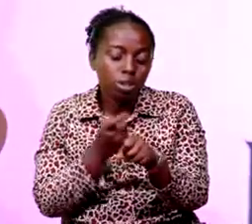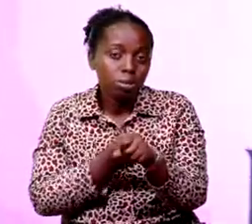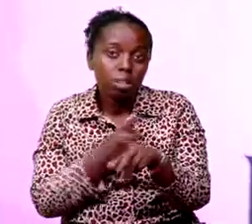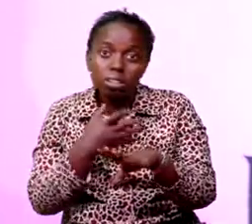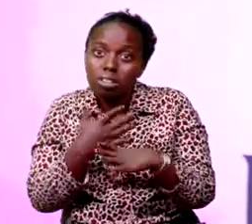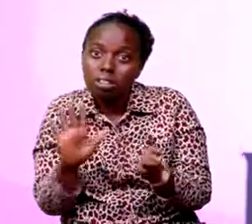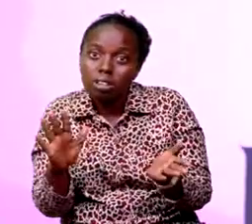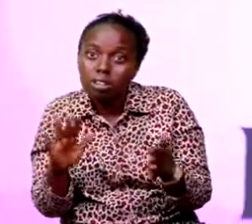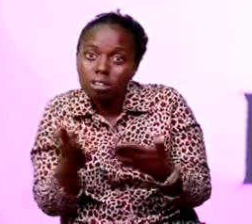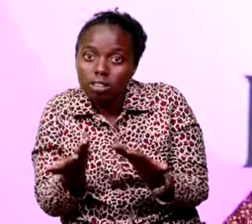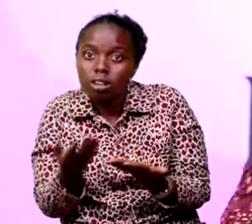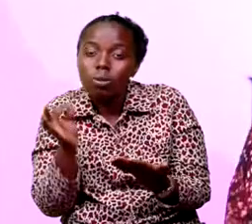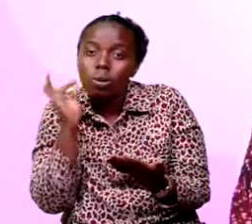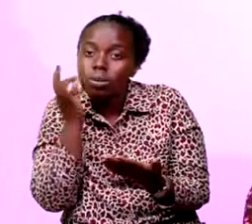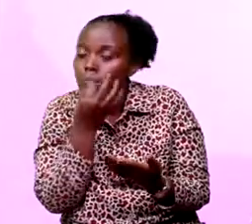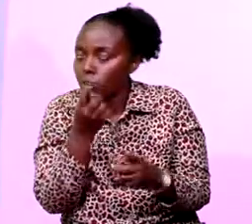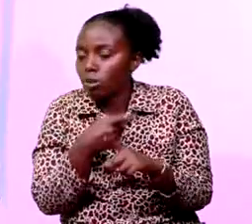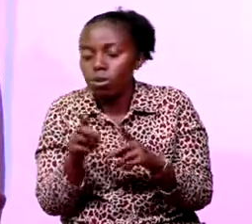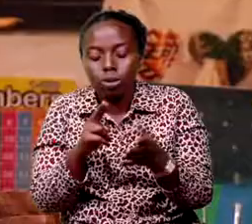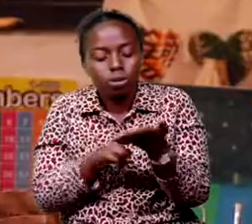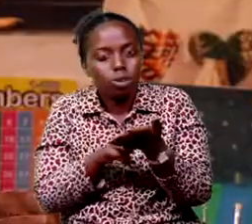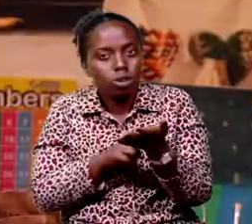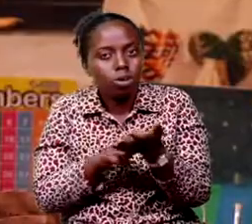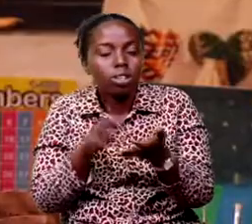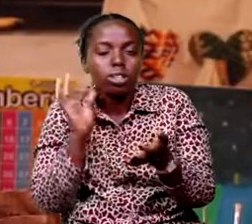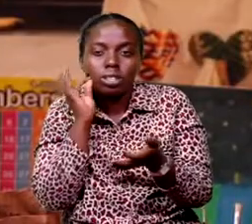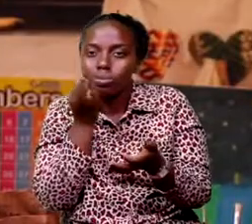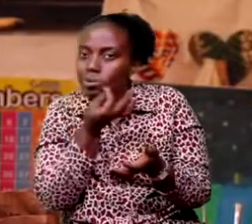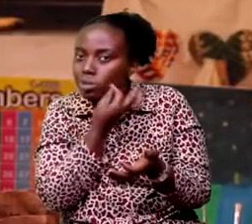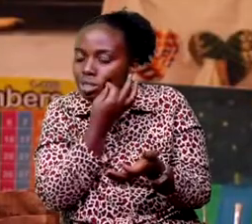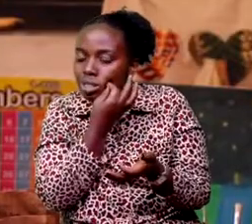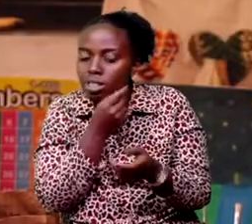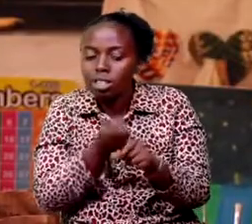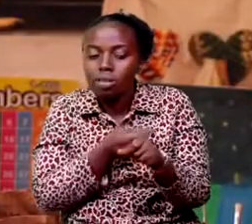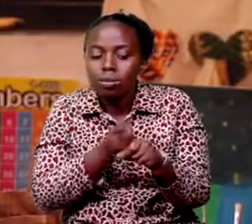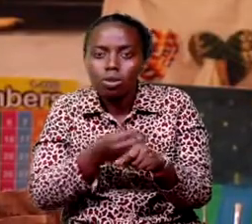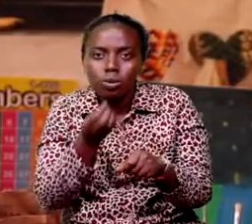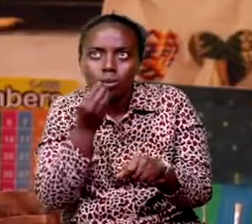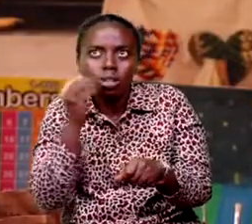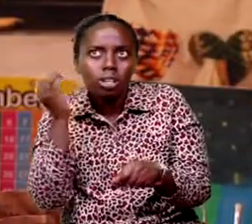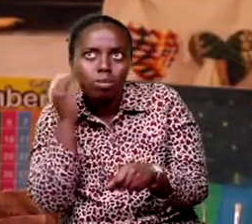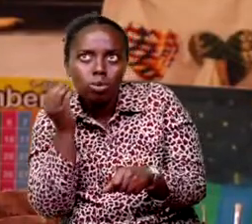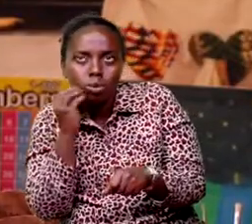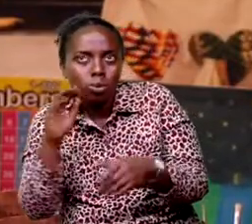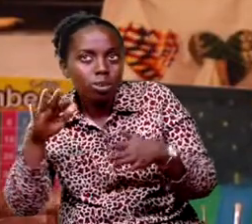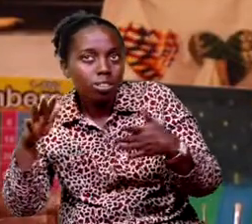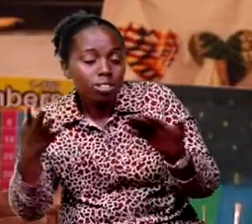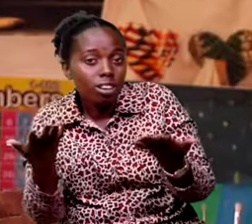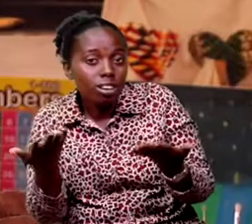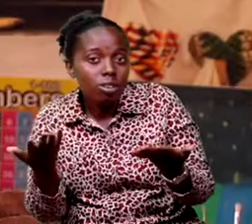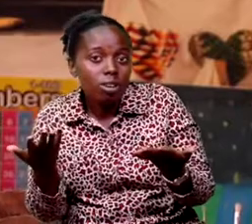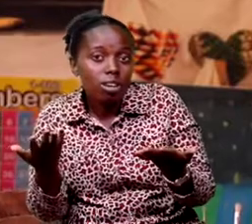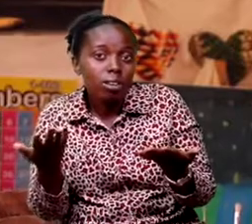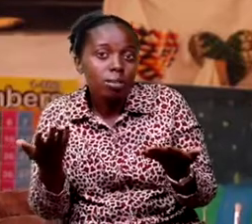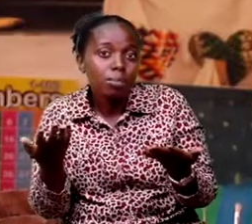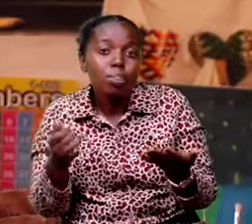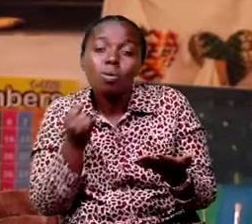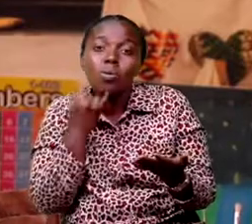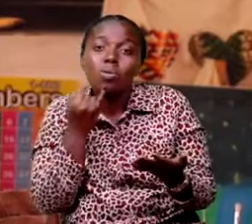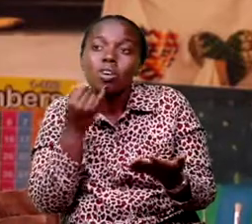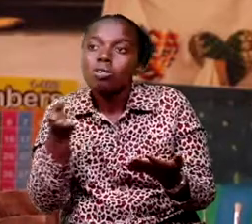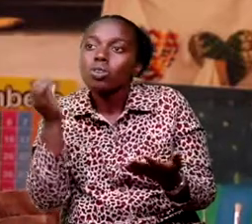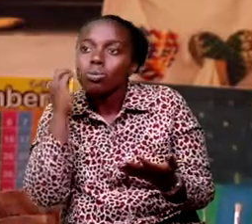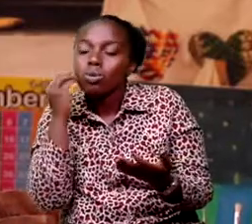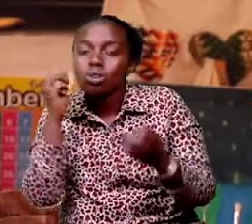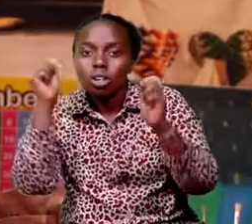se imbuto, kuko turakoresha imbuto n'ibirayi, kuko ari byo imbuto n'ibirayi nibyo turya mu rugo, cyangwa ni nibyo turya n'ibirayi. Ni ukuvuga ngo umwana uri mu